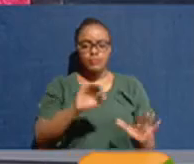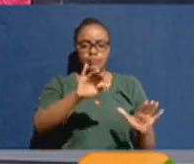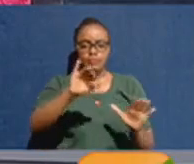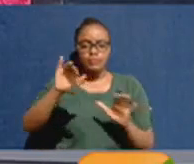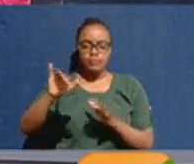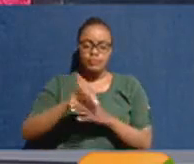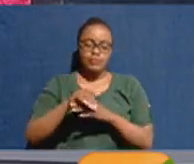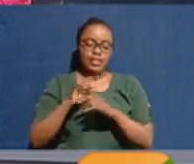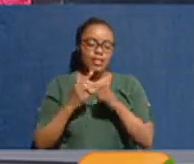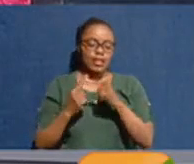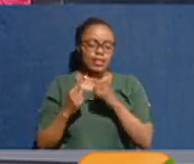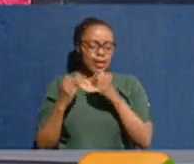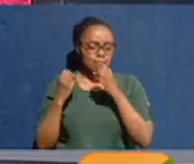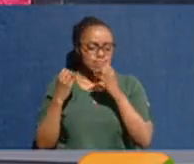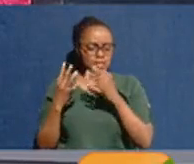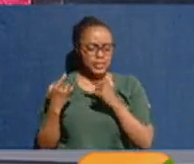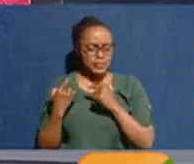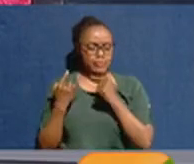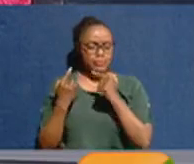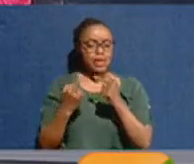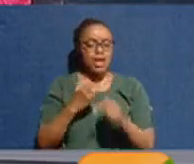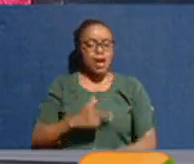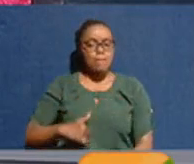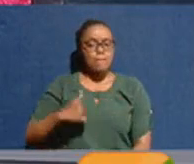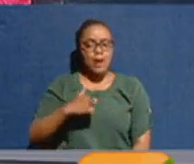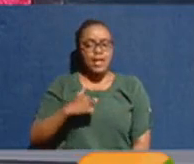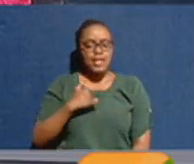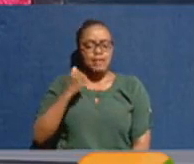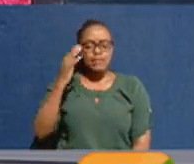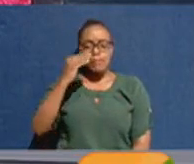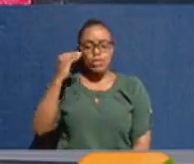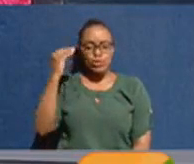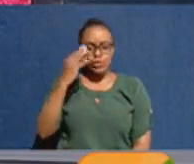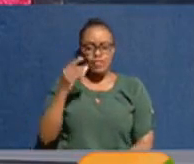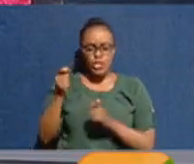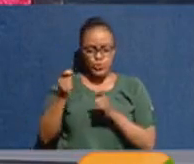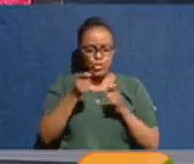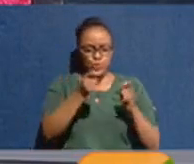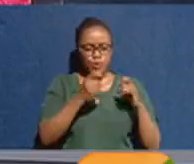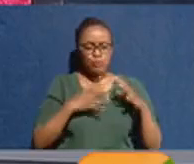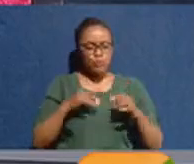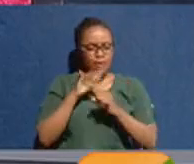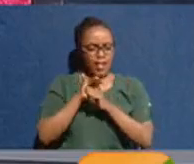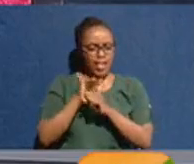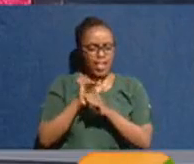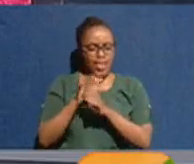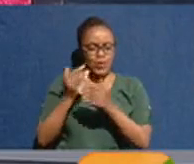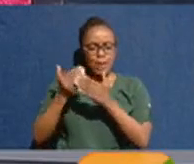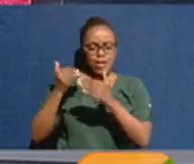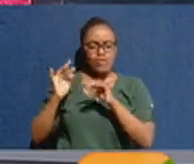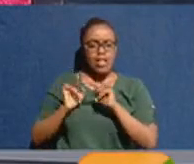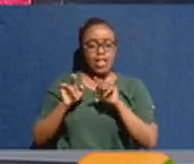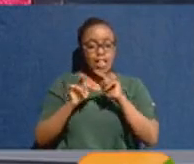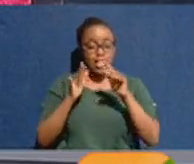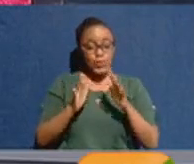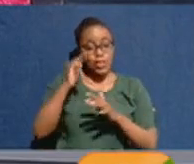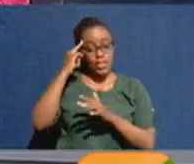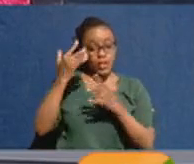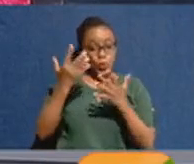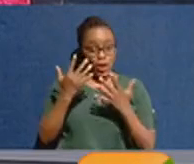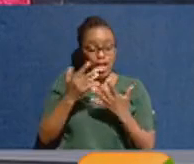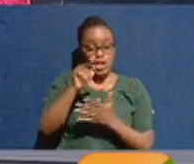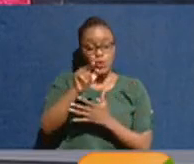Kwa miaka mingi mji wa Malindi ulikuwa na taswira ya kuridhisha ya utalii, na ungekuwa mgeni miaka nyuma, basi ungedhani labda uko mjini